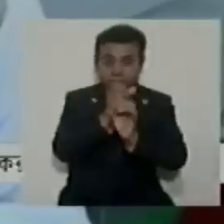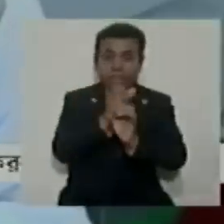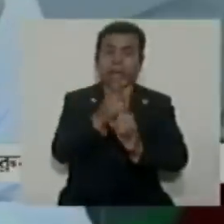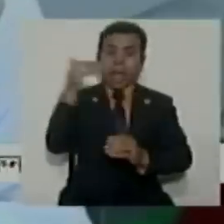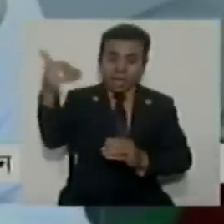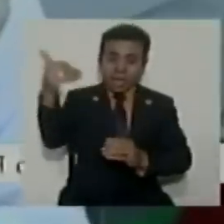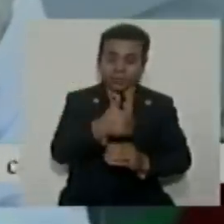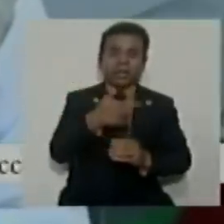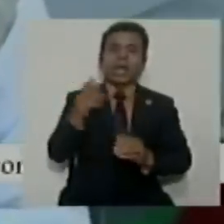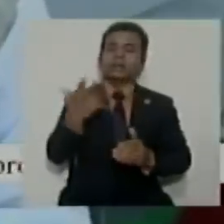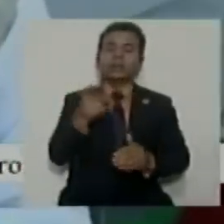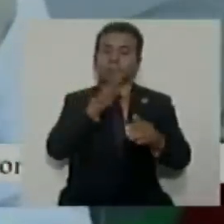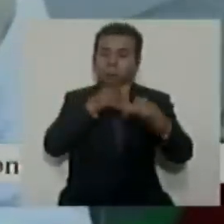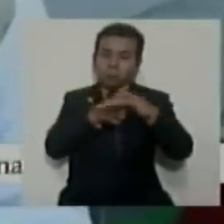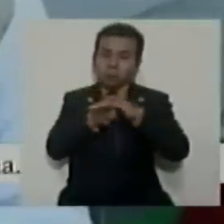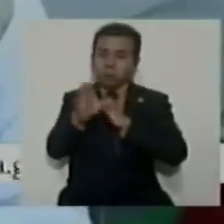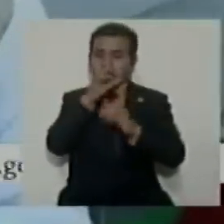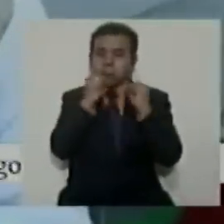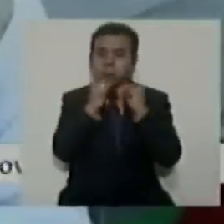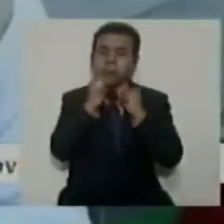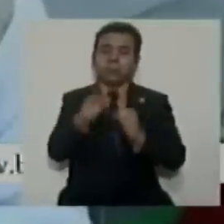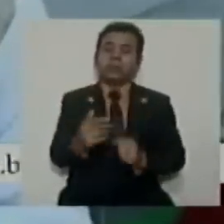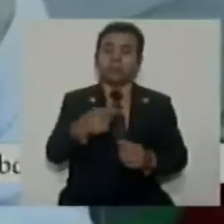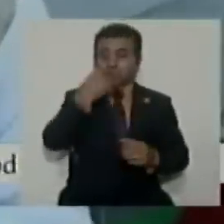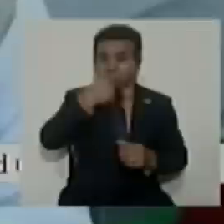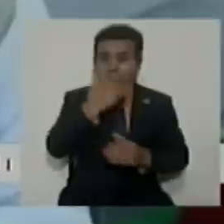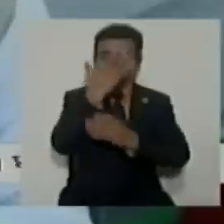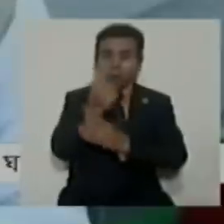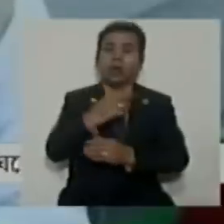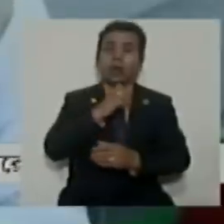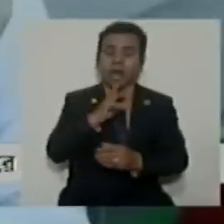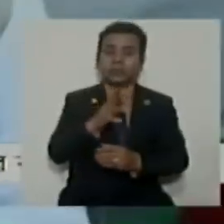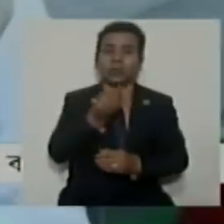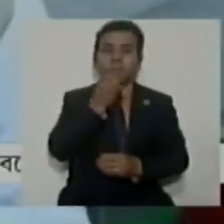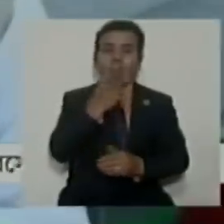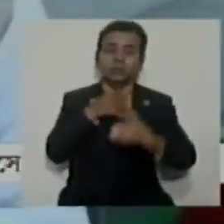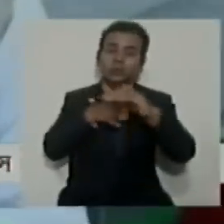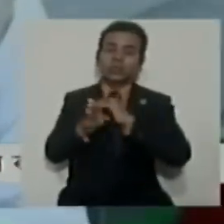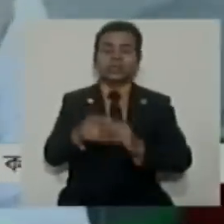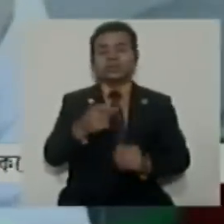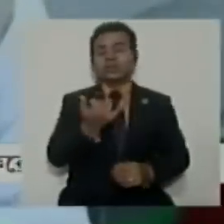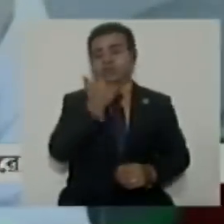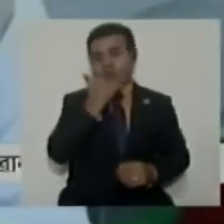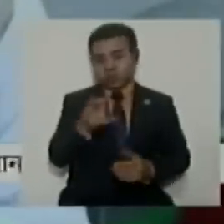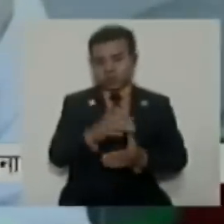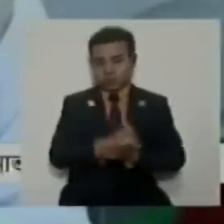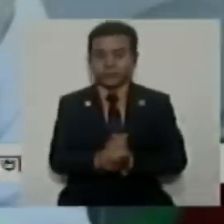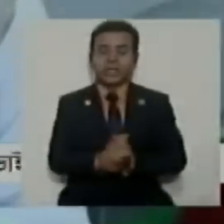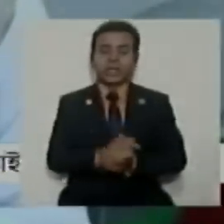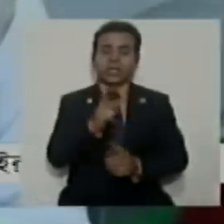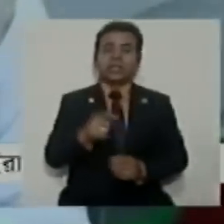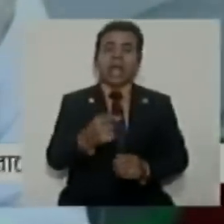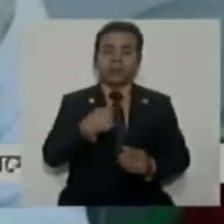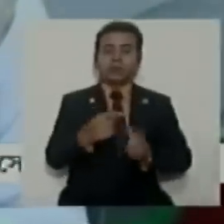আশঙ্কাজনক। আমি আহ্বান করব বেশি করে টেস্ট করুন, নিজে সুস্থ থাকুন